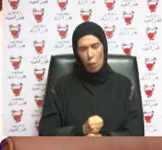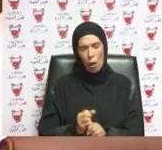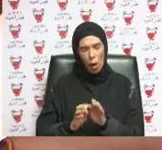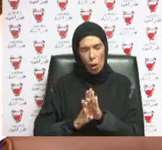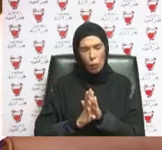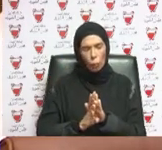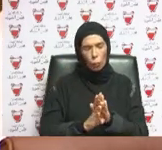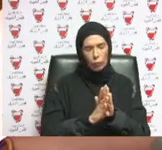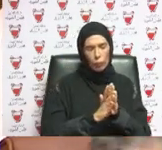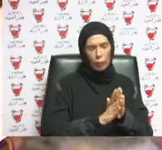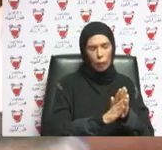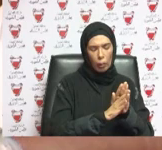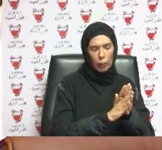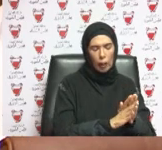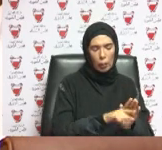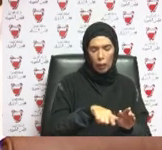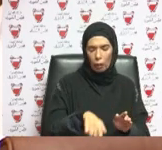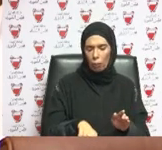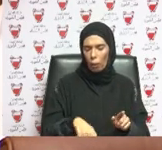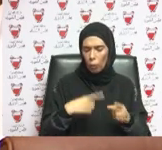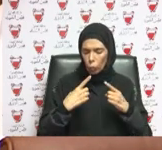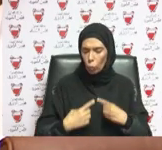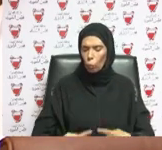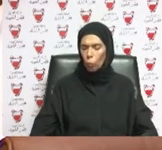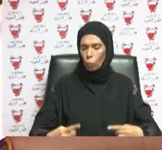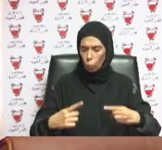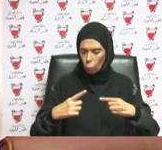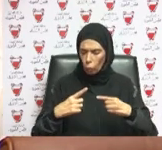رحمه الله بواسع رحمته وأسكنه فسيح جناته.